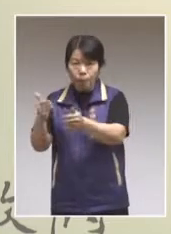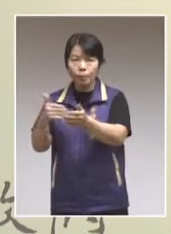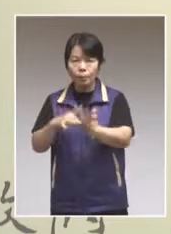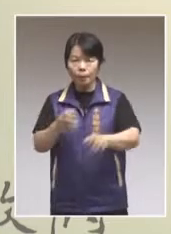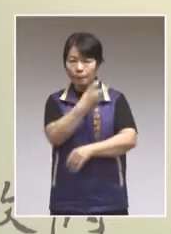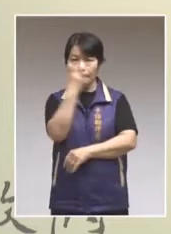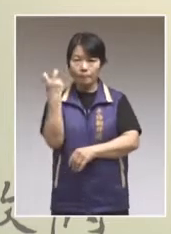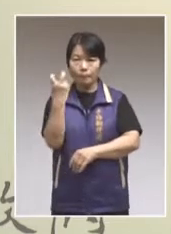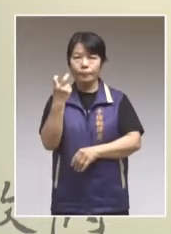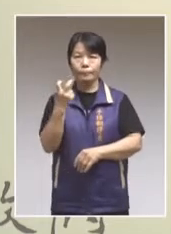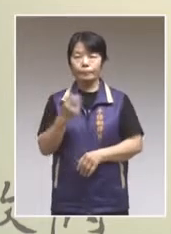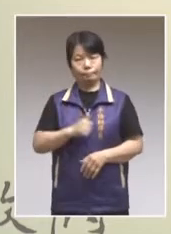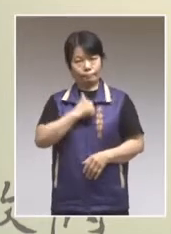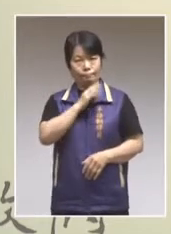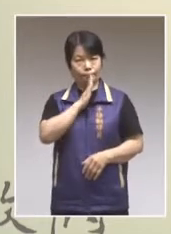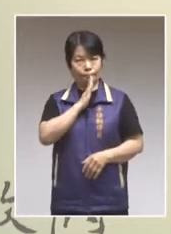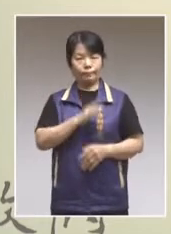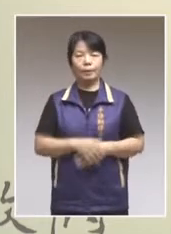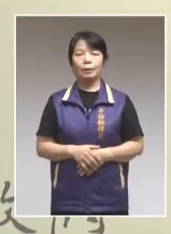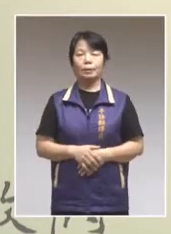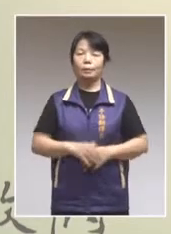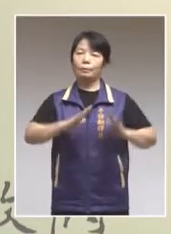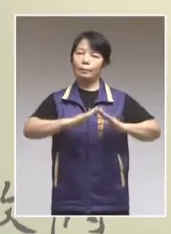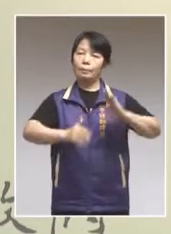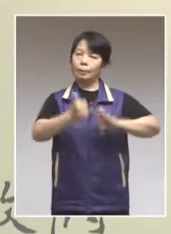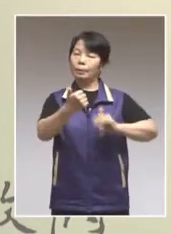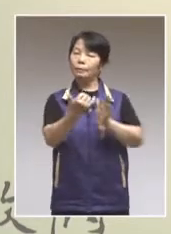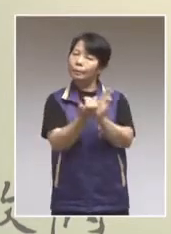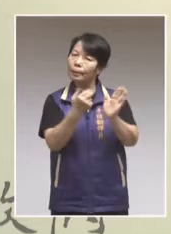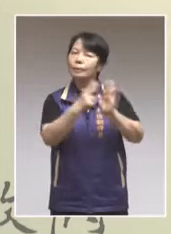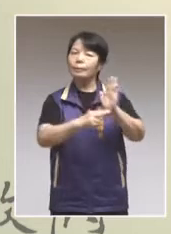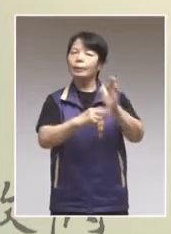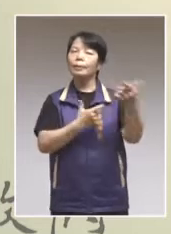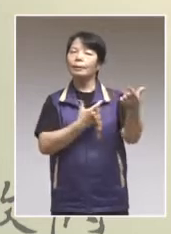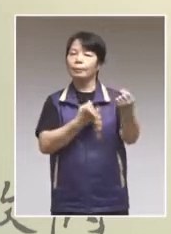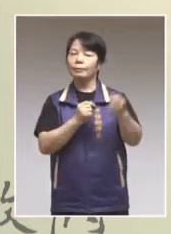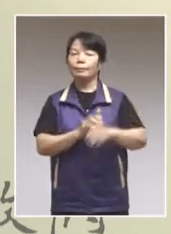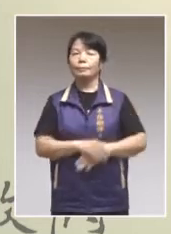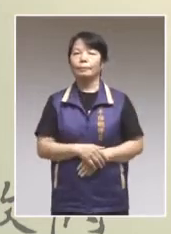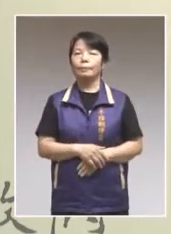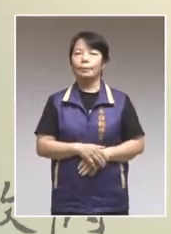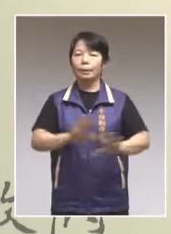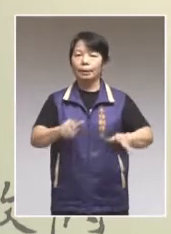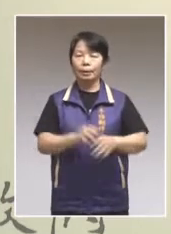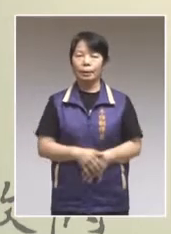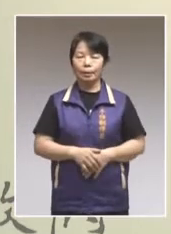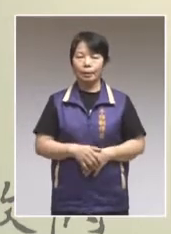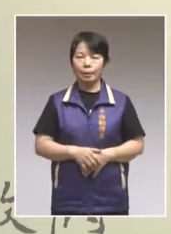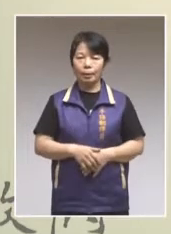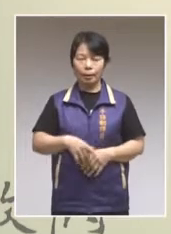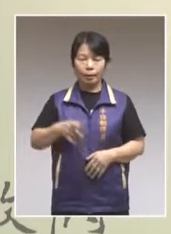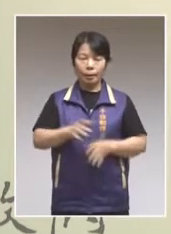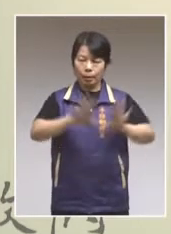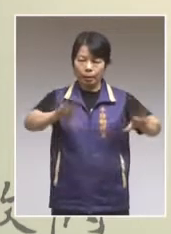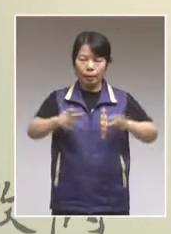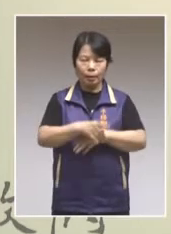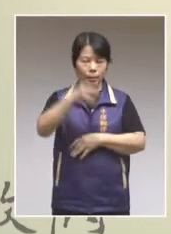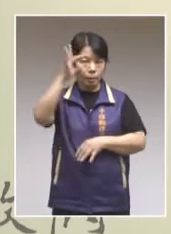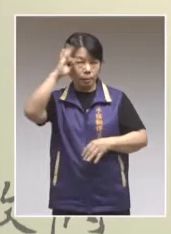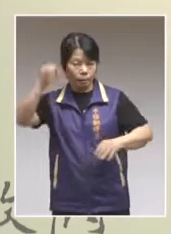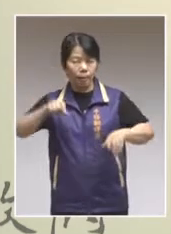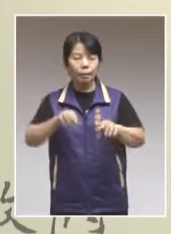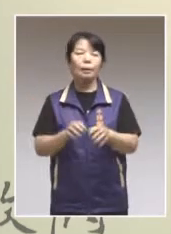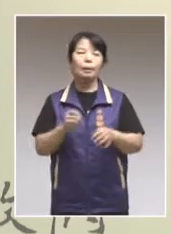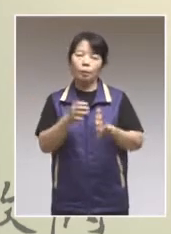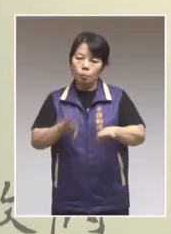发现，事实上，诚如刚刚市长所说明的，在连假当中南北移动的